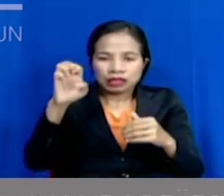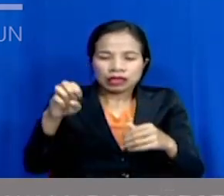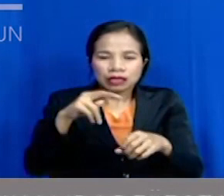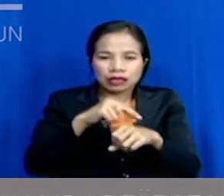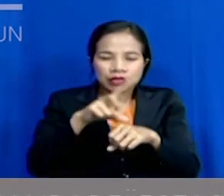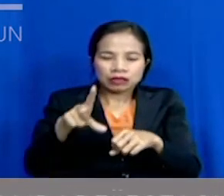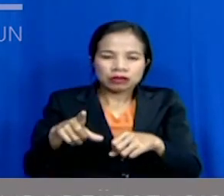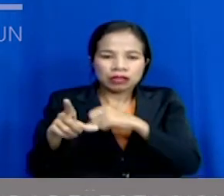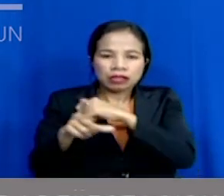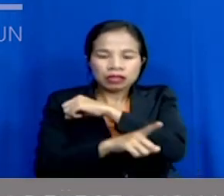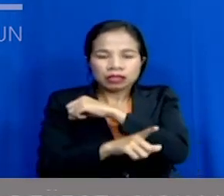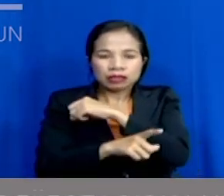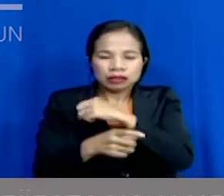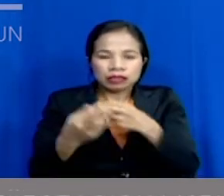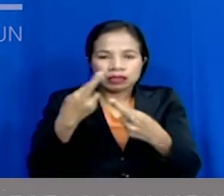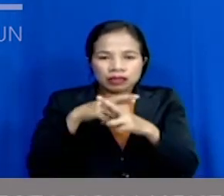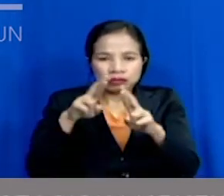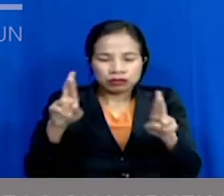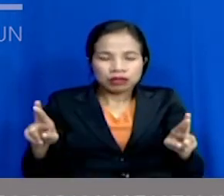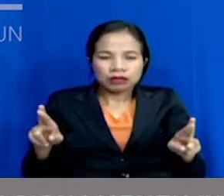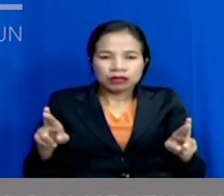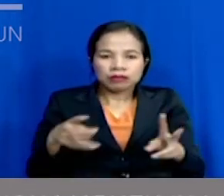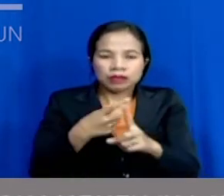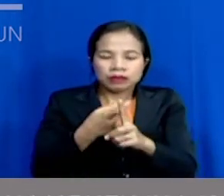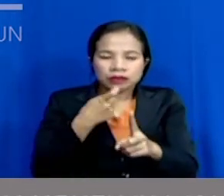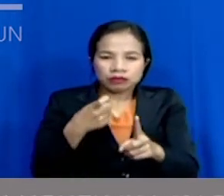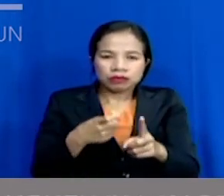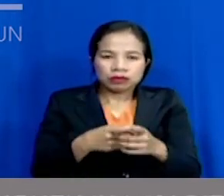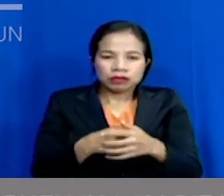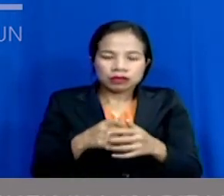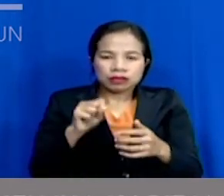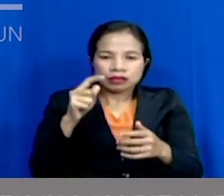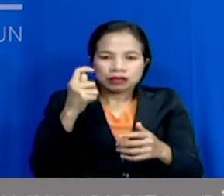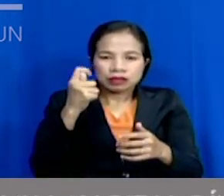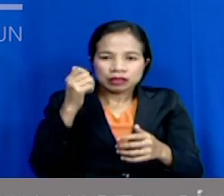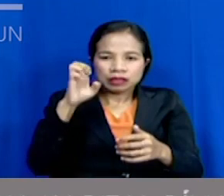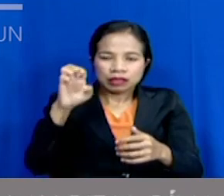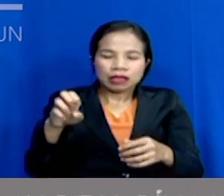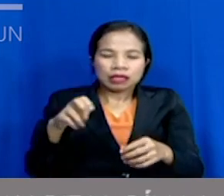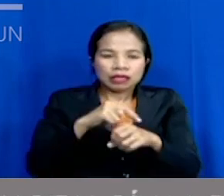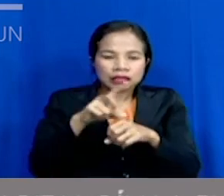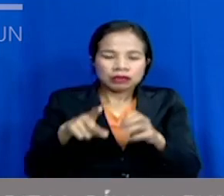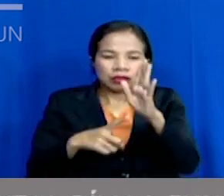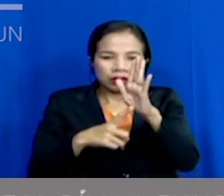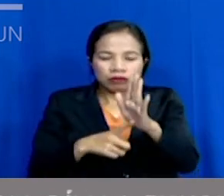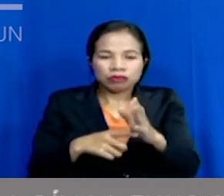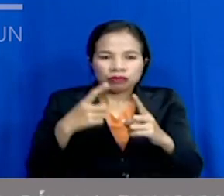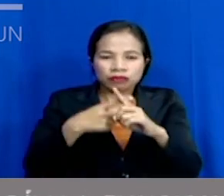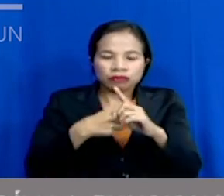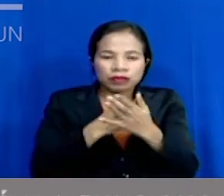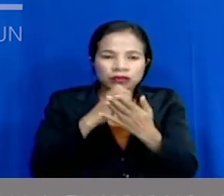lekisa, resultaru nebe maka usi estai nasional fosai ne, so, ia fulan zuiliu ne sire se